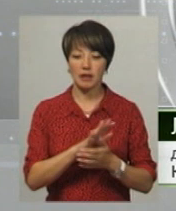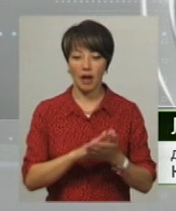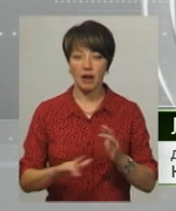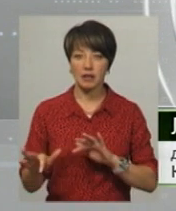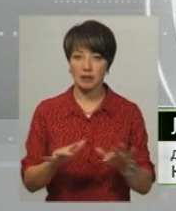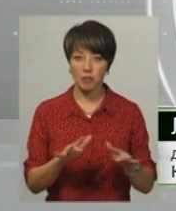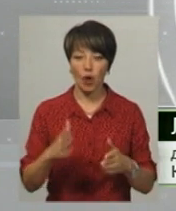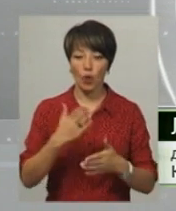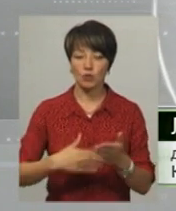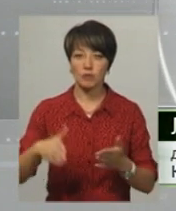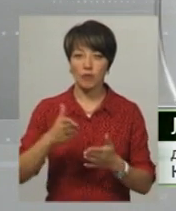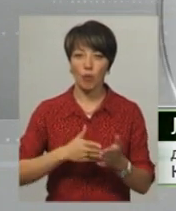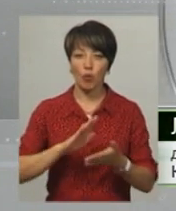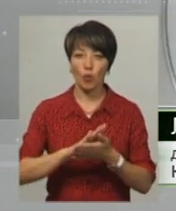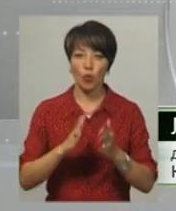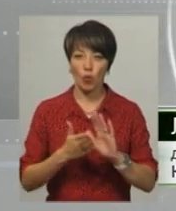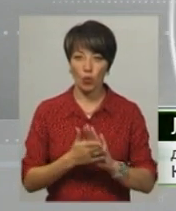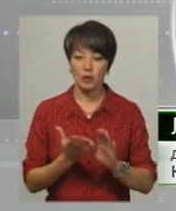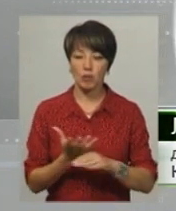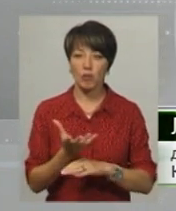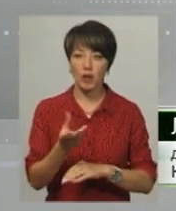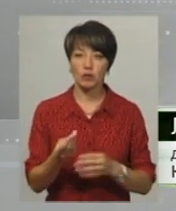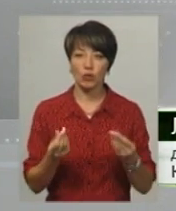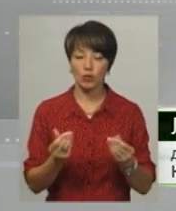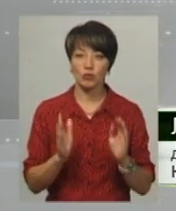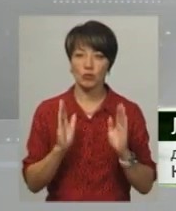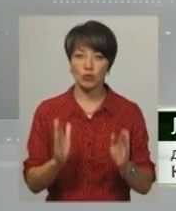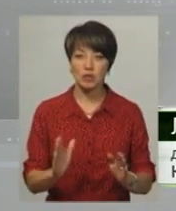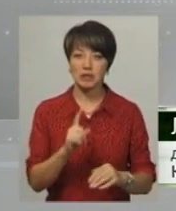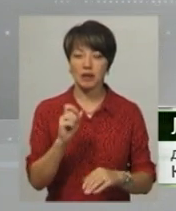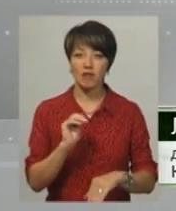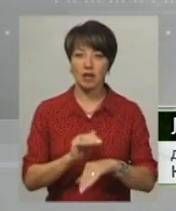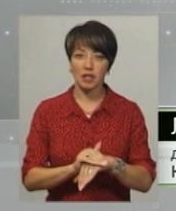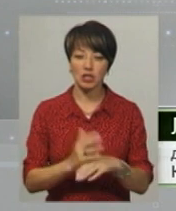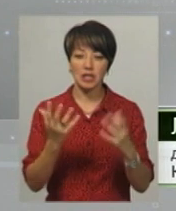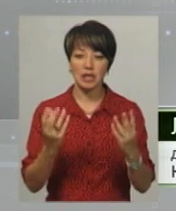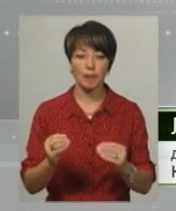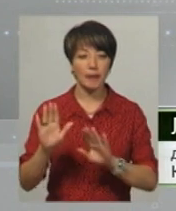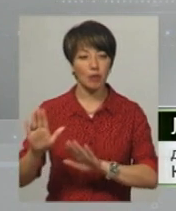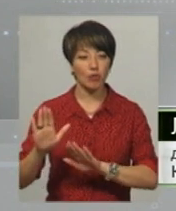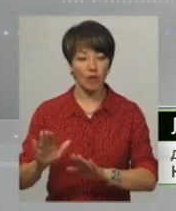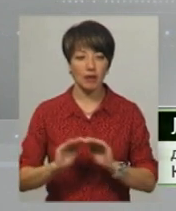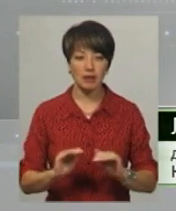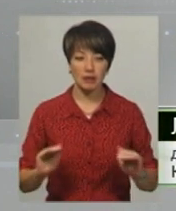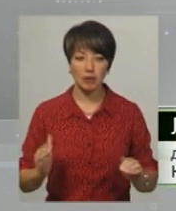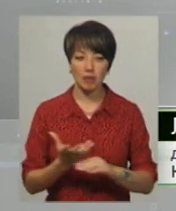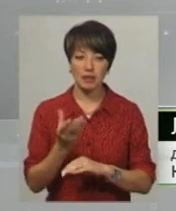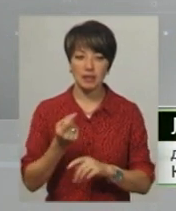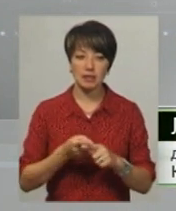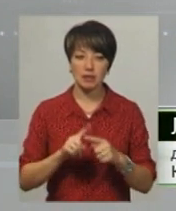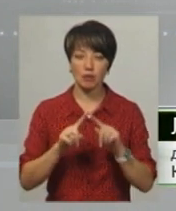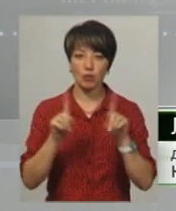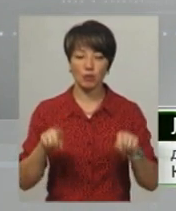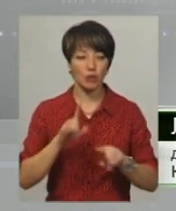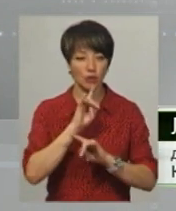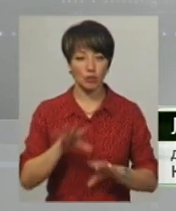будуть, ми розриваємо угоду і проплачувати гроші будемо тільки за фактичні дні перебування. Ми їм платити за всі путівки